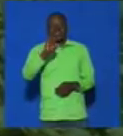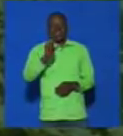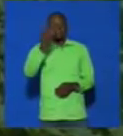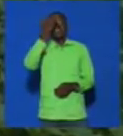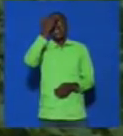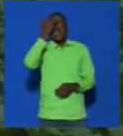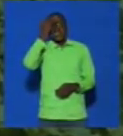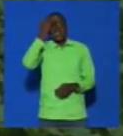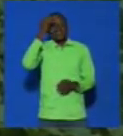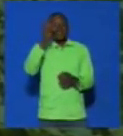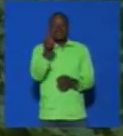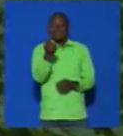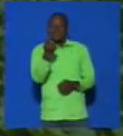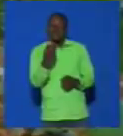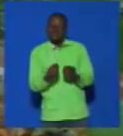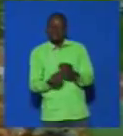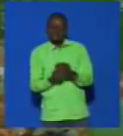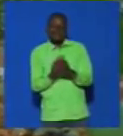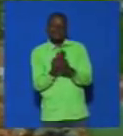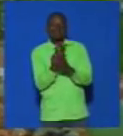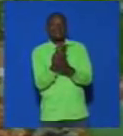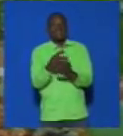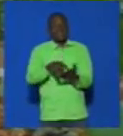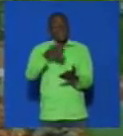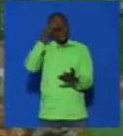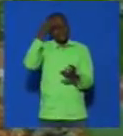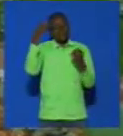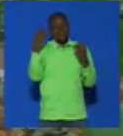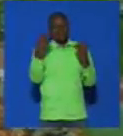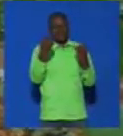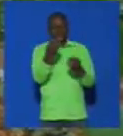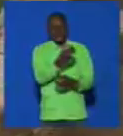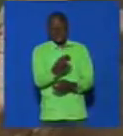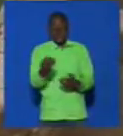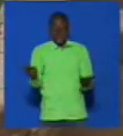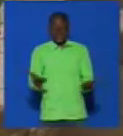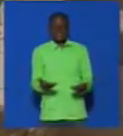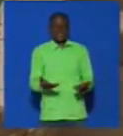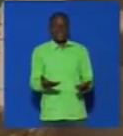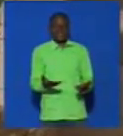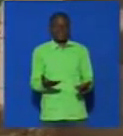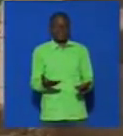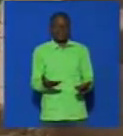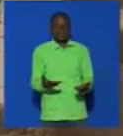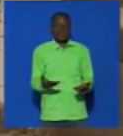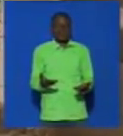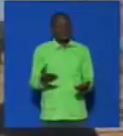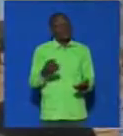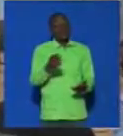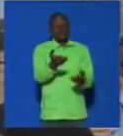comment les milles soit ôtée j'ai appris beaucoup de choses ici envisage de faire